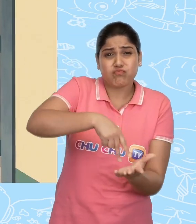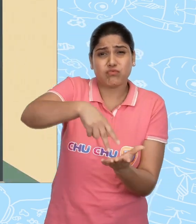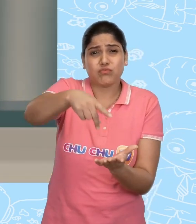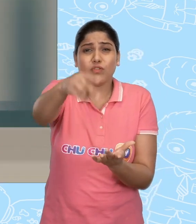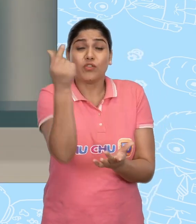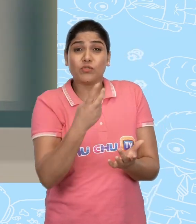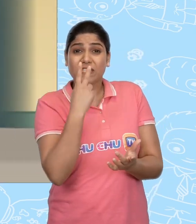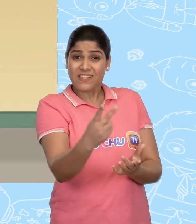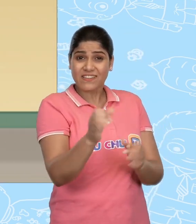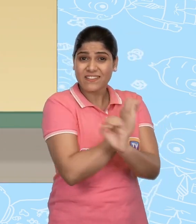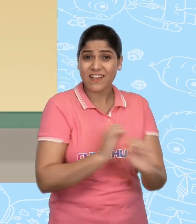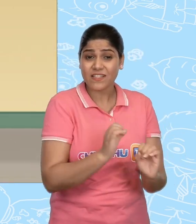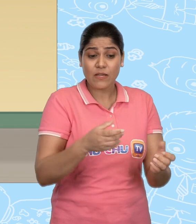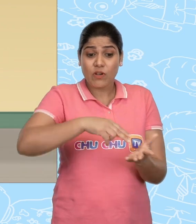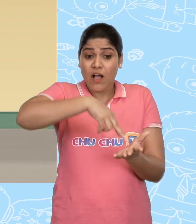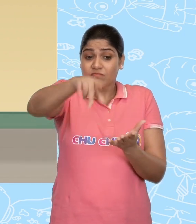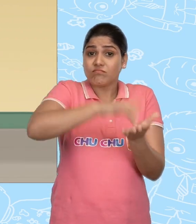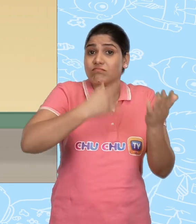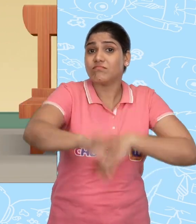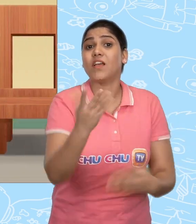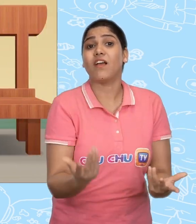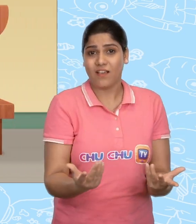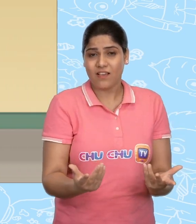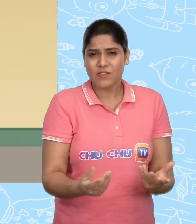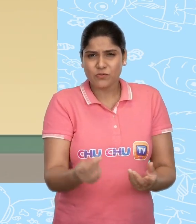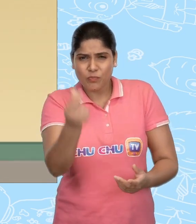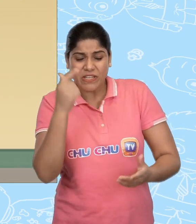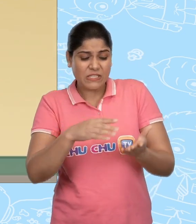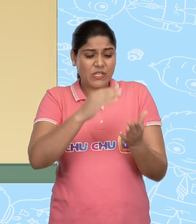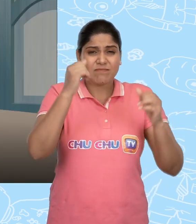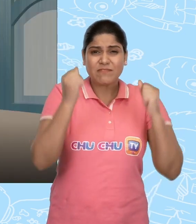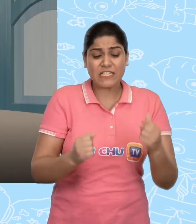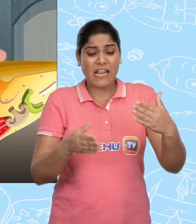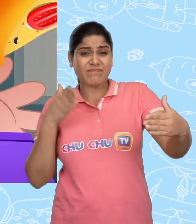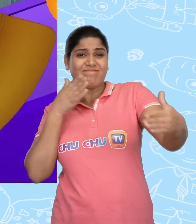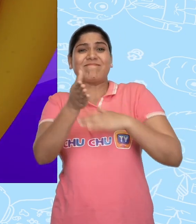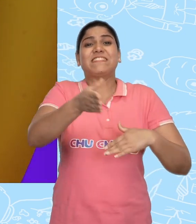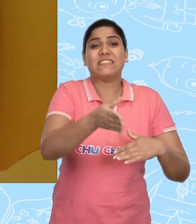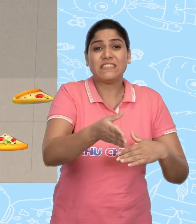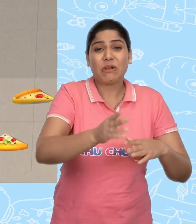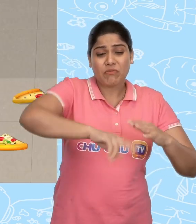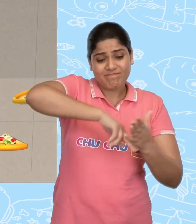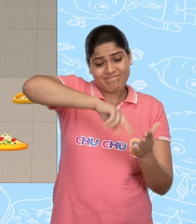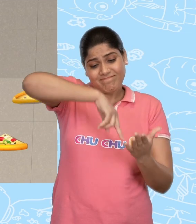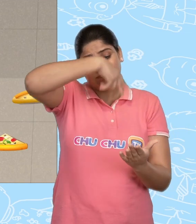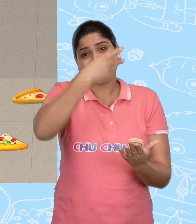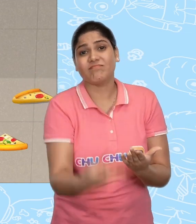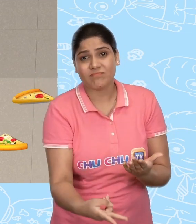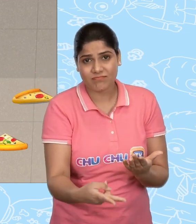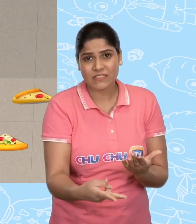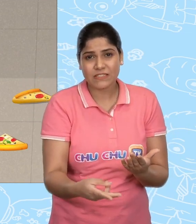था कि उसने ये भी नहीं देखा कि वो कहाँ जा रहा है। तभी वो एक कुर्सी से जा टकराया और जमीन पर गिर